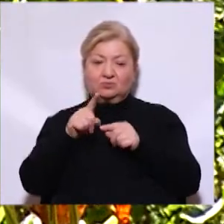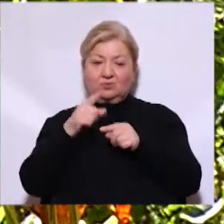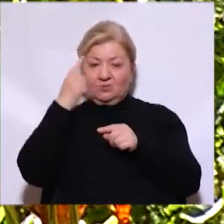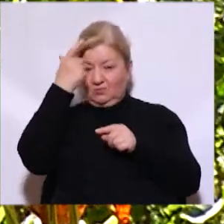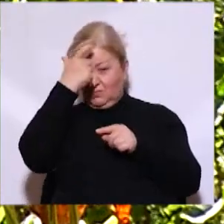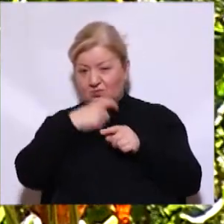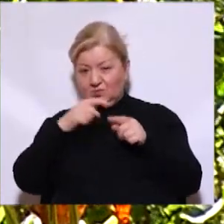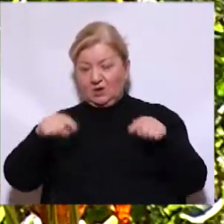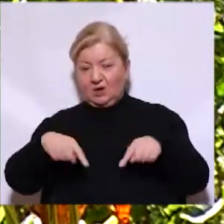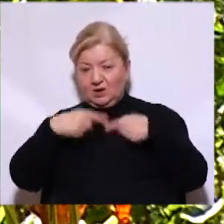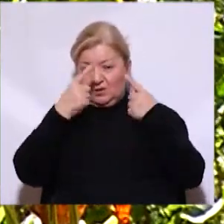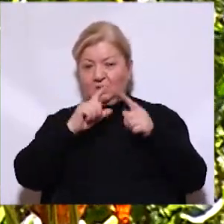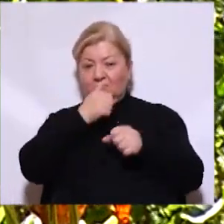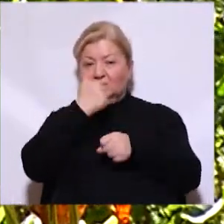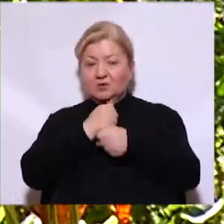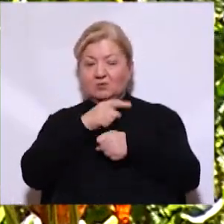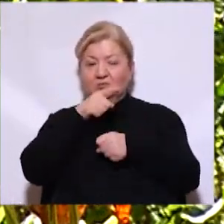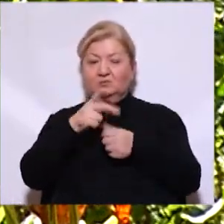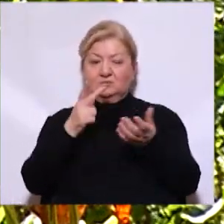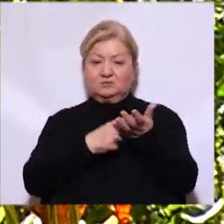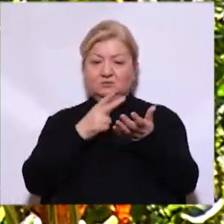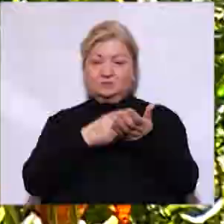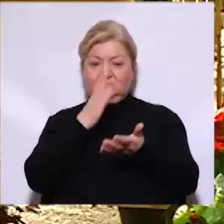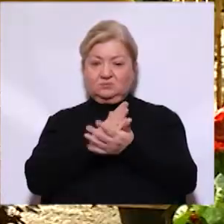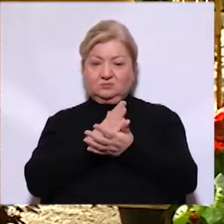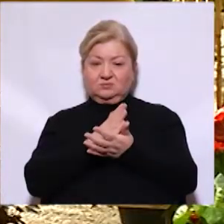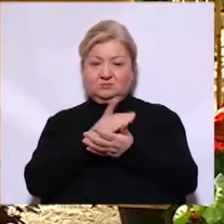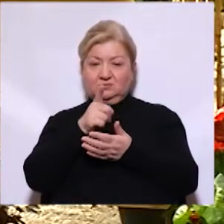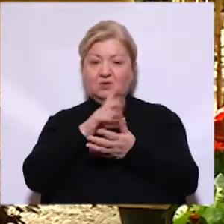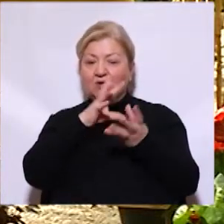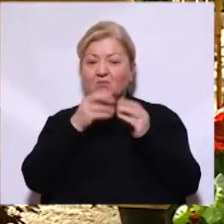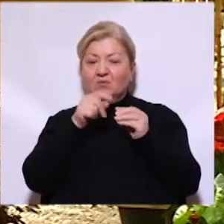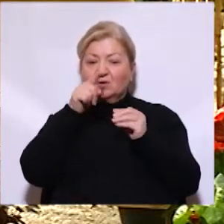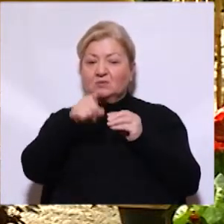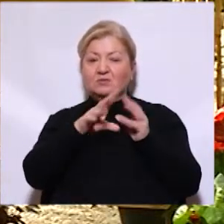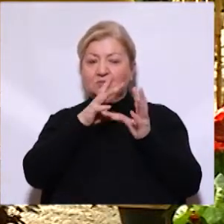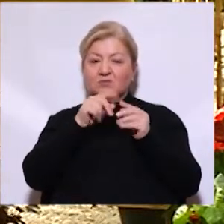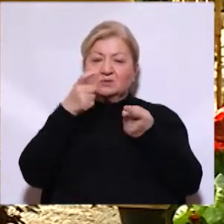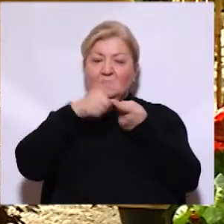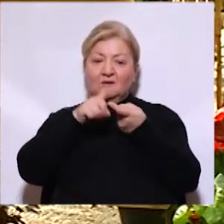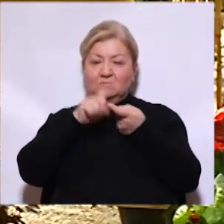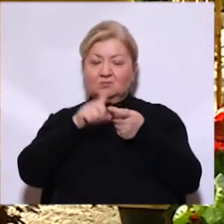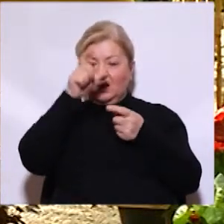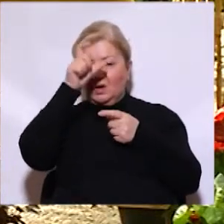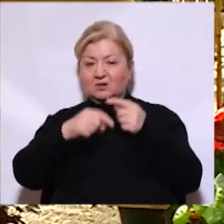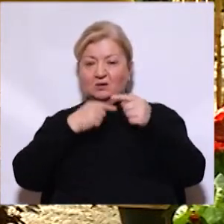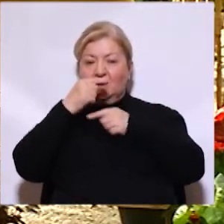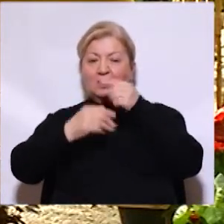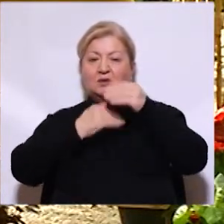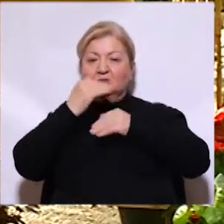განვითარება, რასაც ვლაპარაკობდით, ხო? თავარი წყარო ამის არის წიგნები, ხო? აქ არის მთელი ის გამოცდილება, რაც